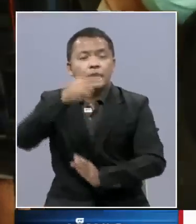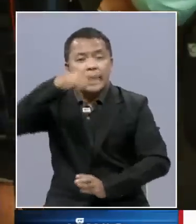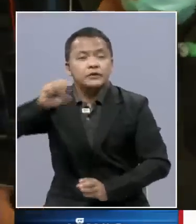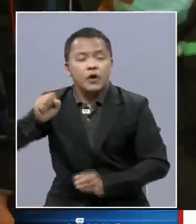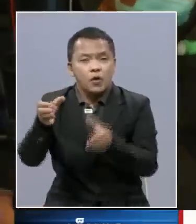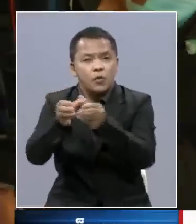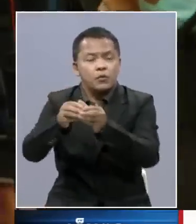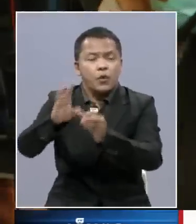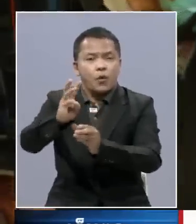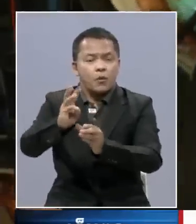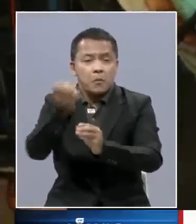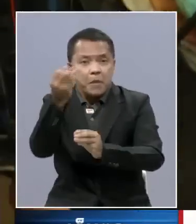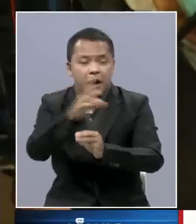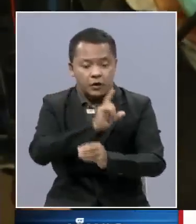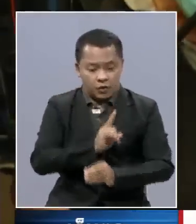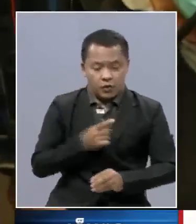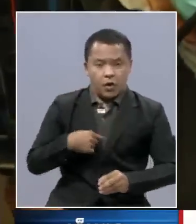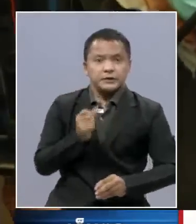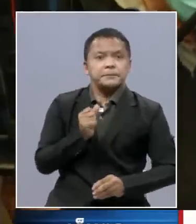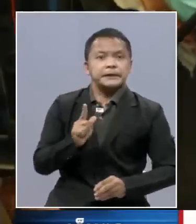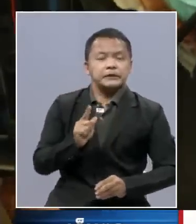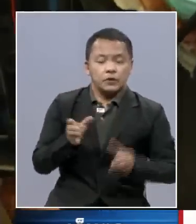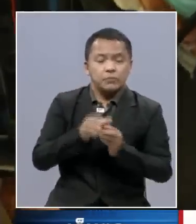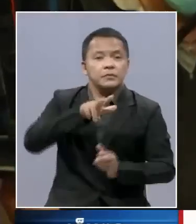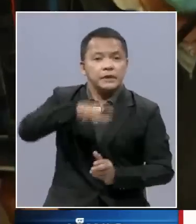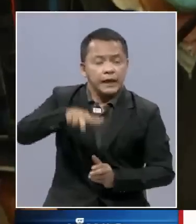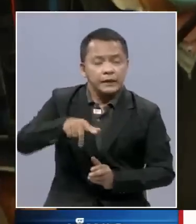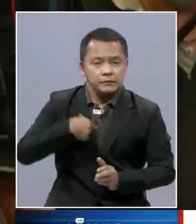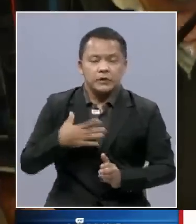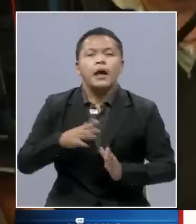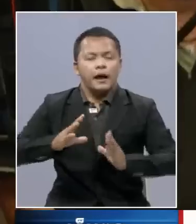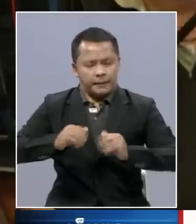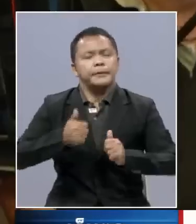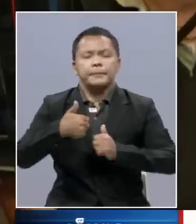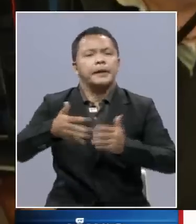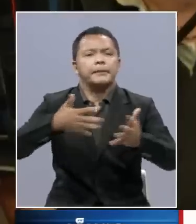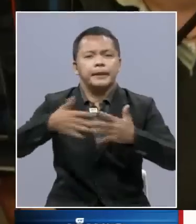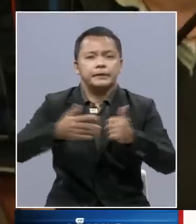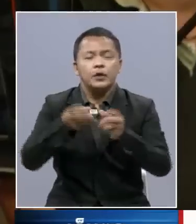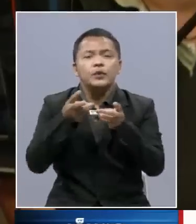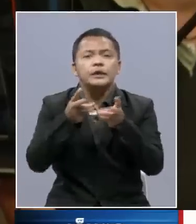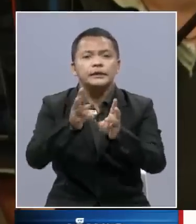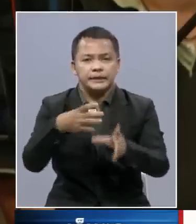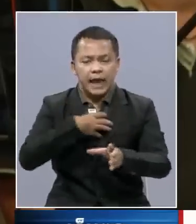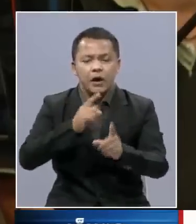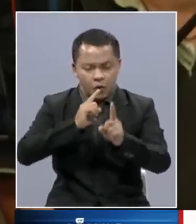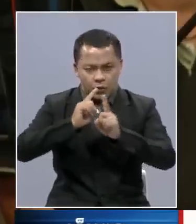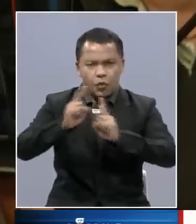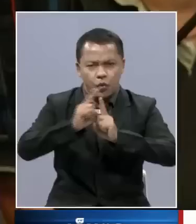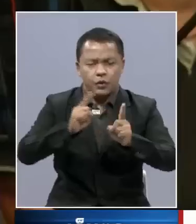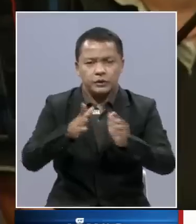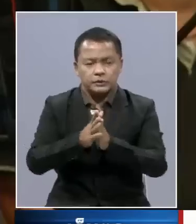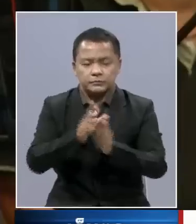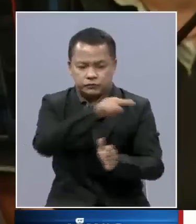ทยมากกว่า111เสียงของเพื่อไทยตนก็ยอมส่วนแนวทางก็แค่อยากให้พูดคุยกันกับ